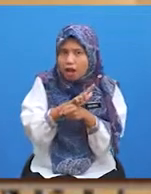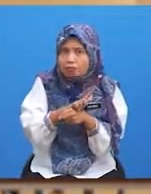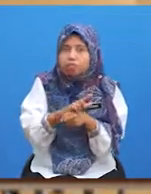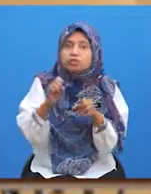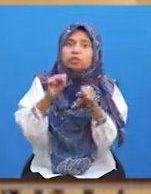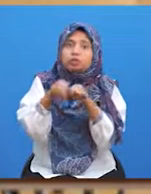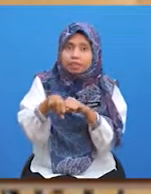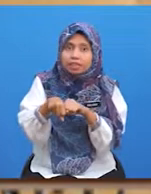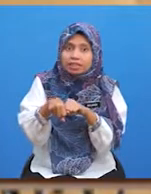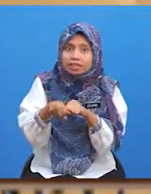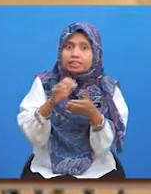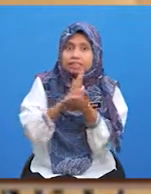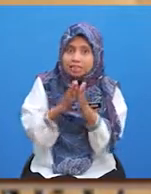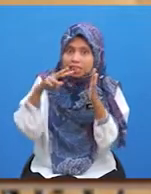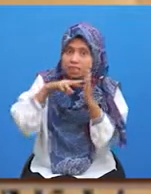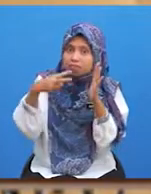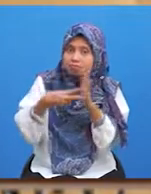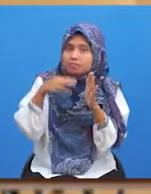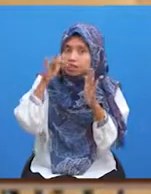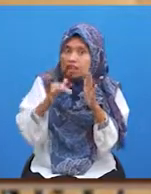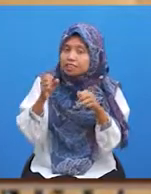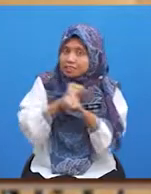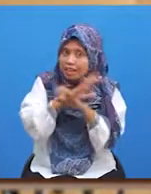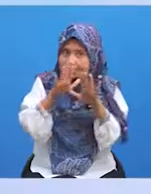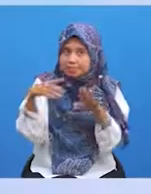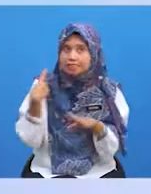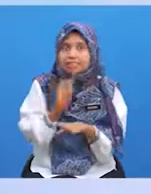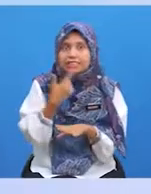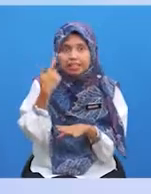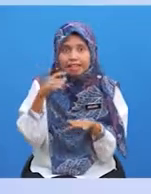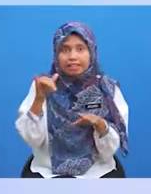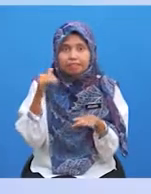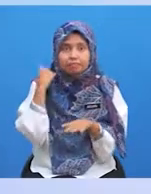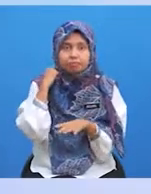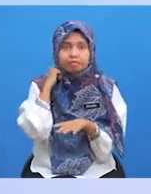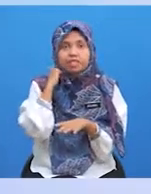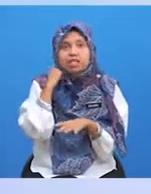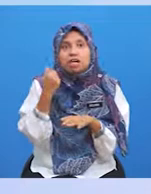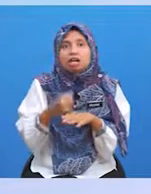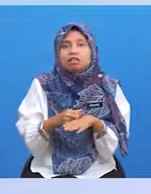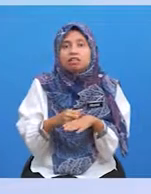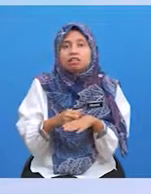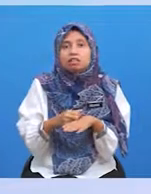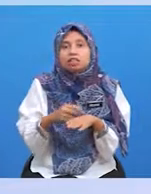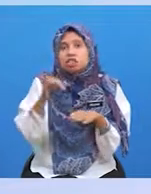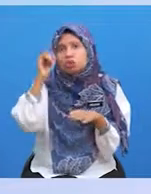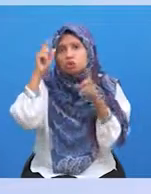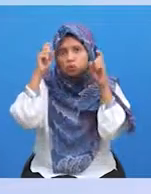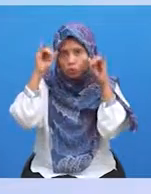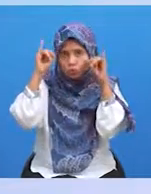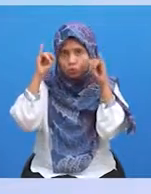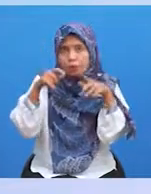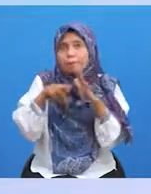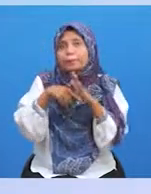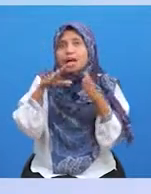agar menjadi takrif yang jelas. Kita lihat ya. Secara umumnya, isu pengajaran